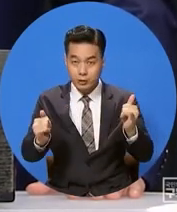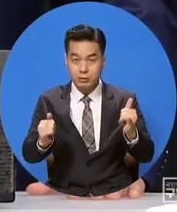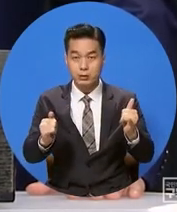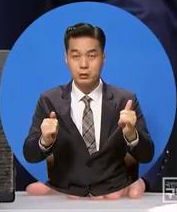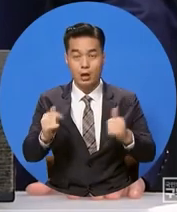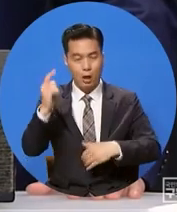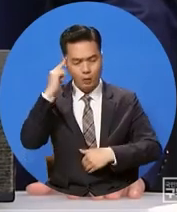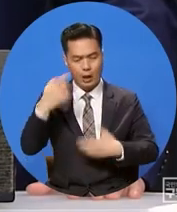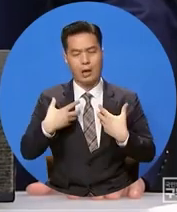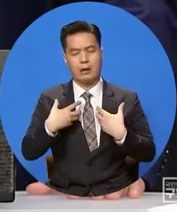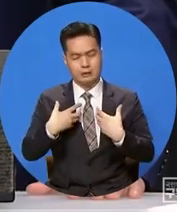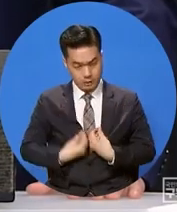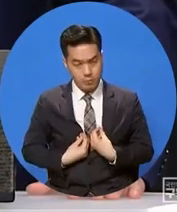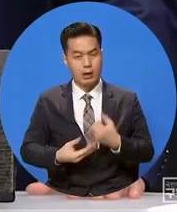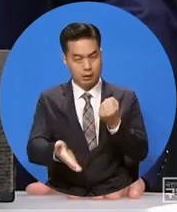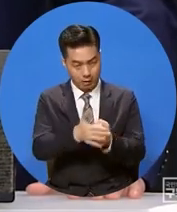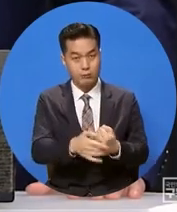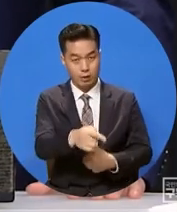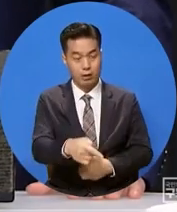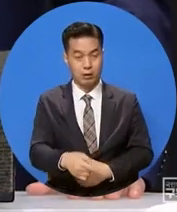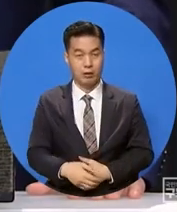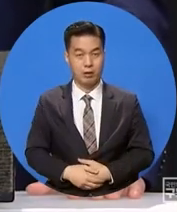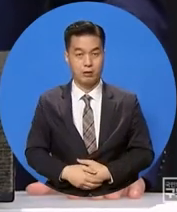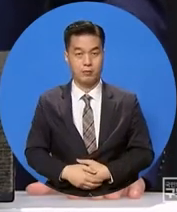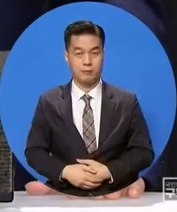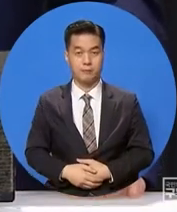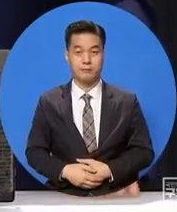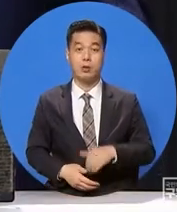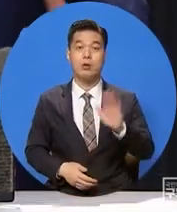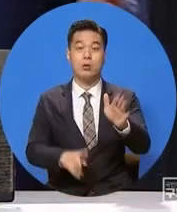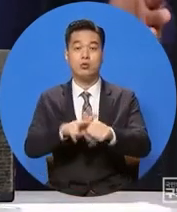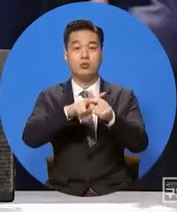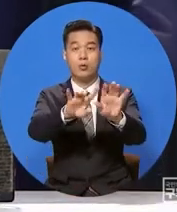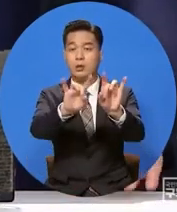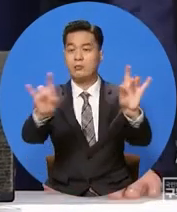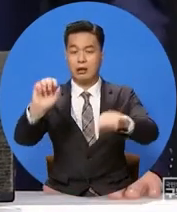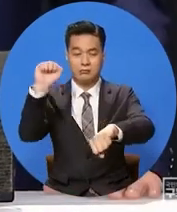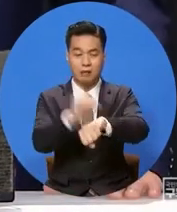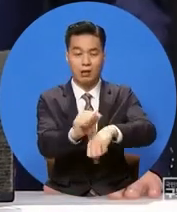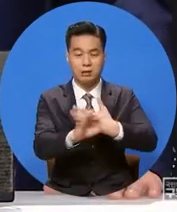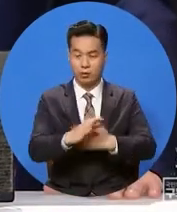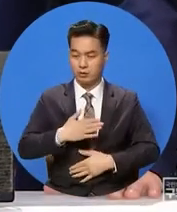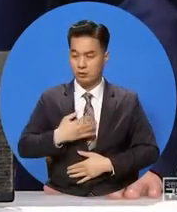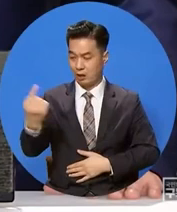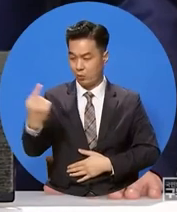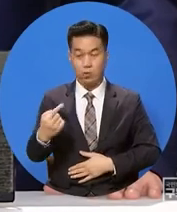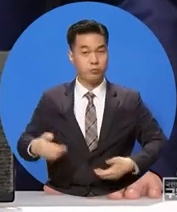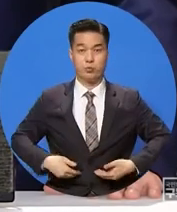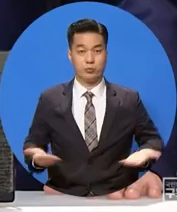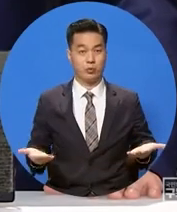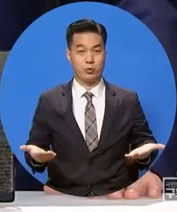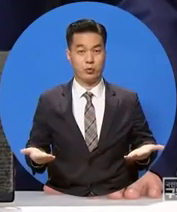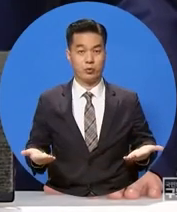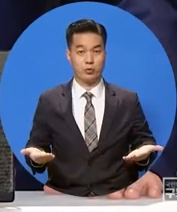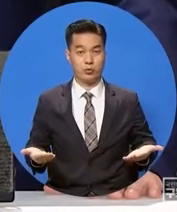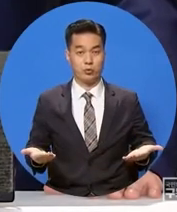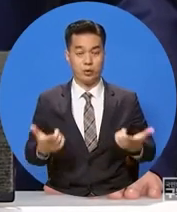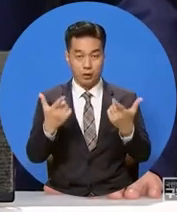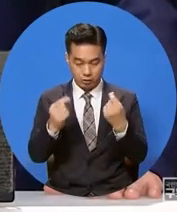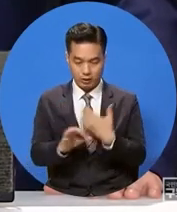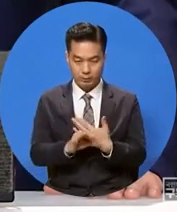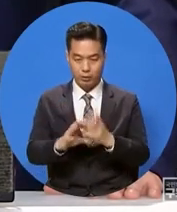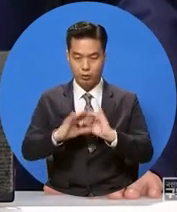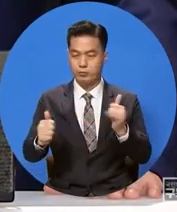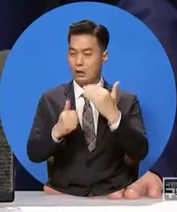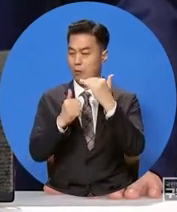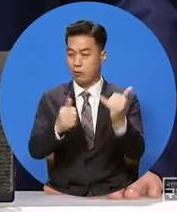아니, 실망을 했기 때문에 그렇게 아니, 하신 거 아닙니까? 제가 아니 우리 후보님들이 잘하셨으면 제가 여기 나올 이유가 없죠. 그러면 국민이